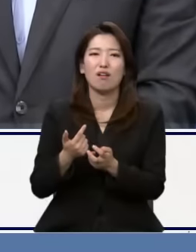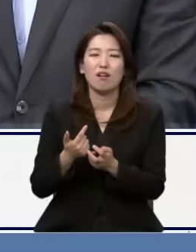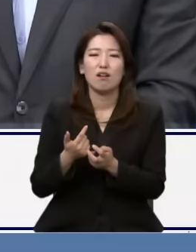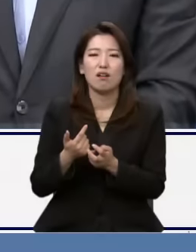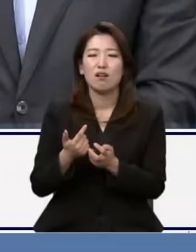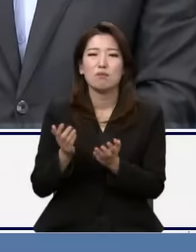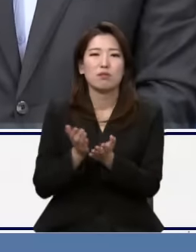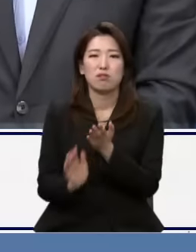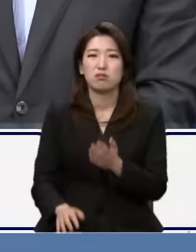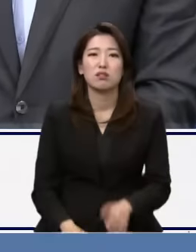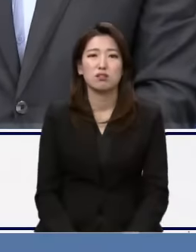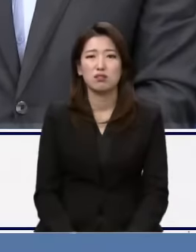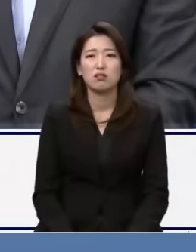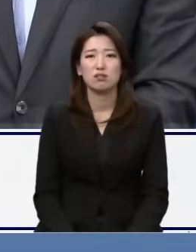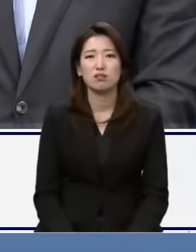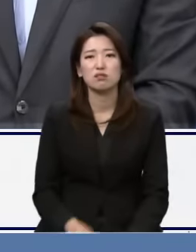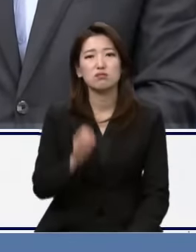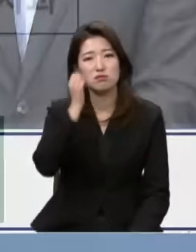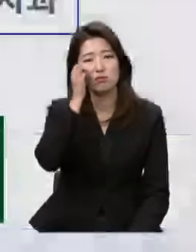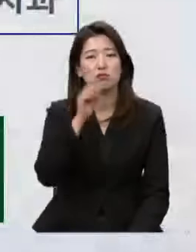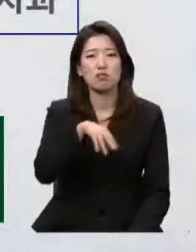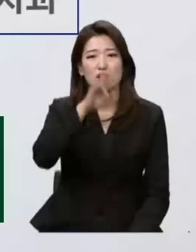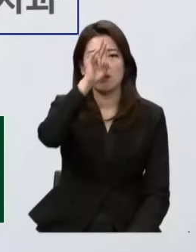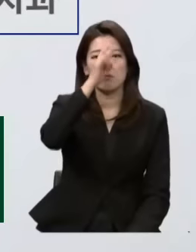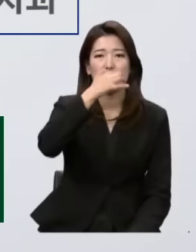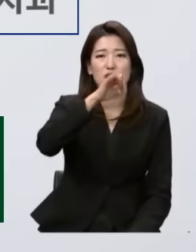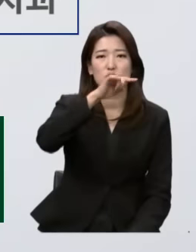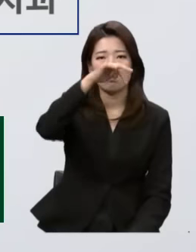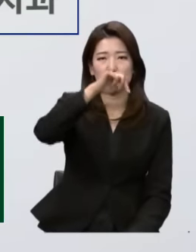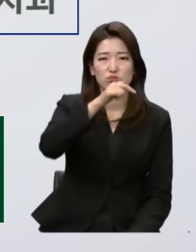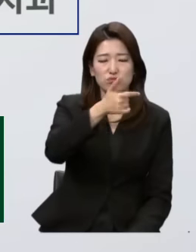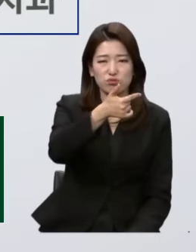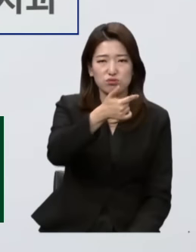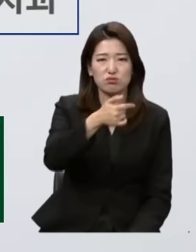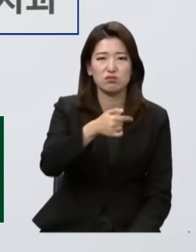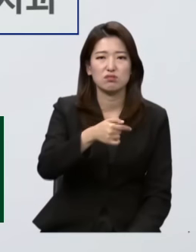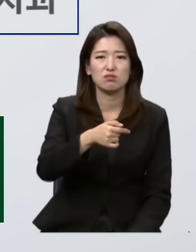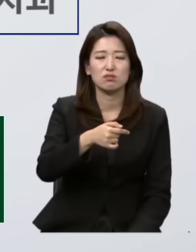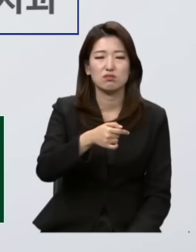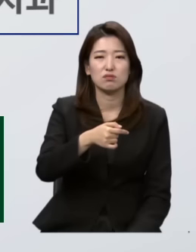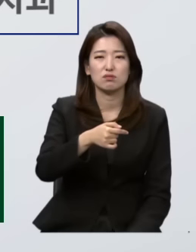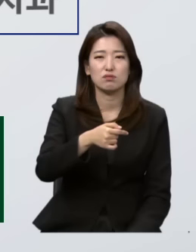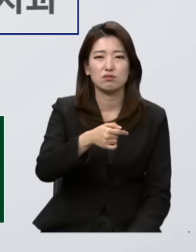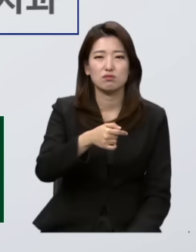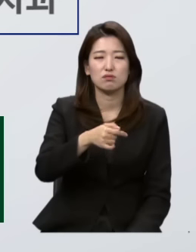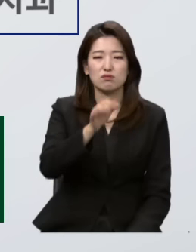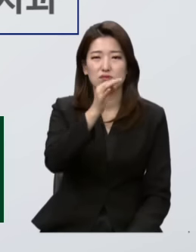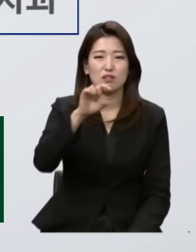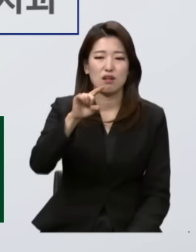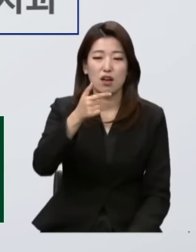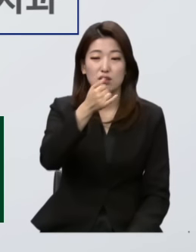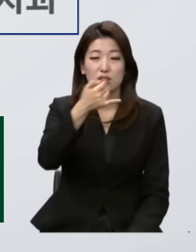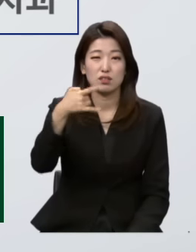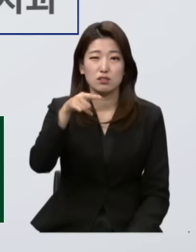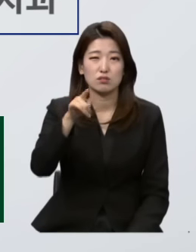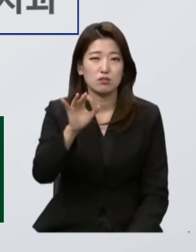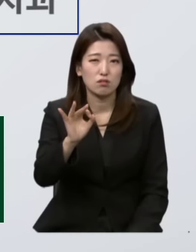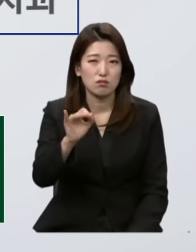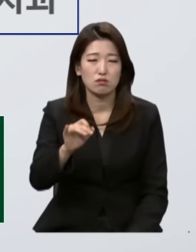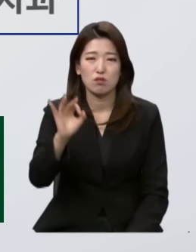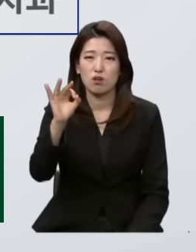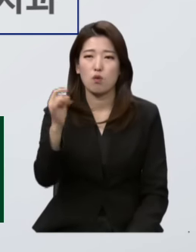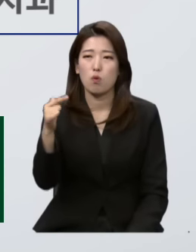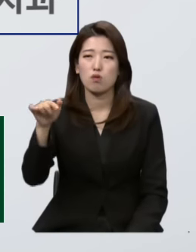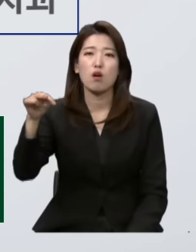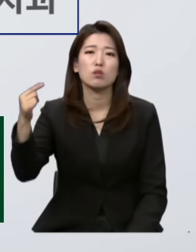박원순 전 서울시장 안희정 전 촌낭 지상 그다음에 오거든 전 부산 시장에 대한 문제가 터졌을 때도 보면 박원준 전